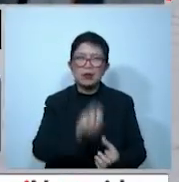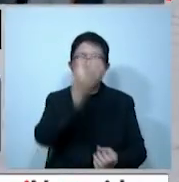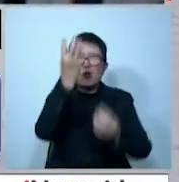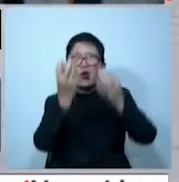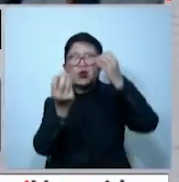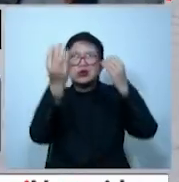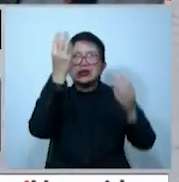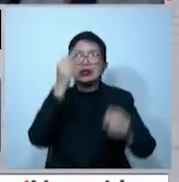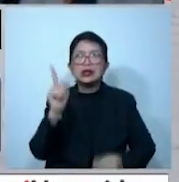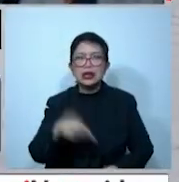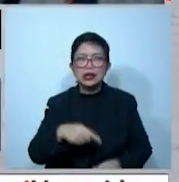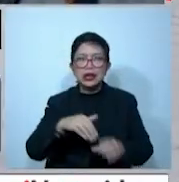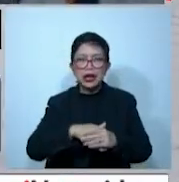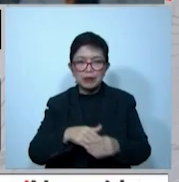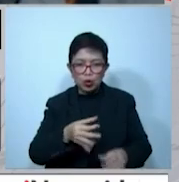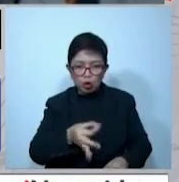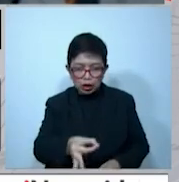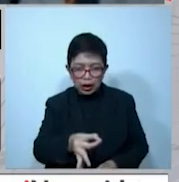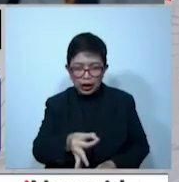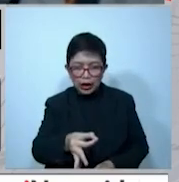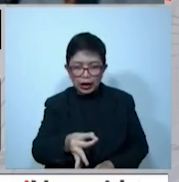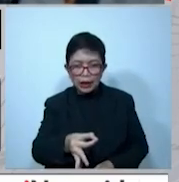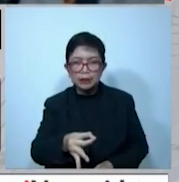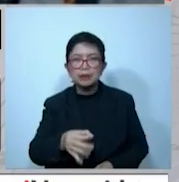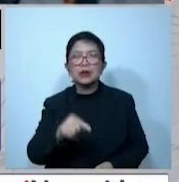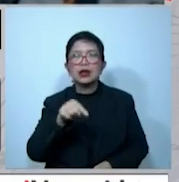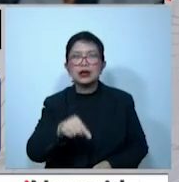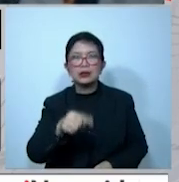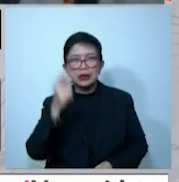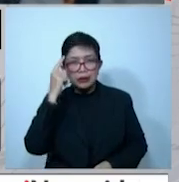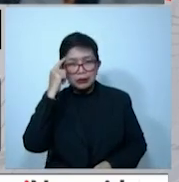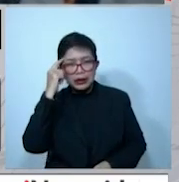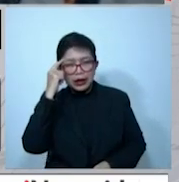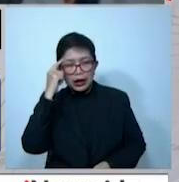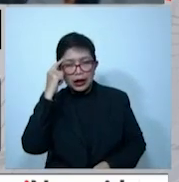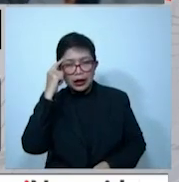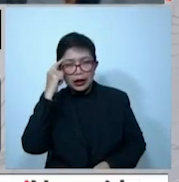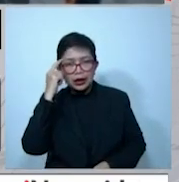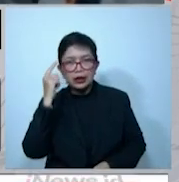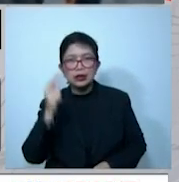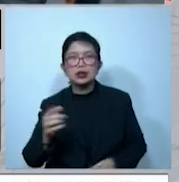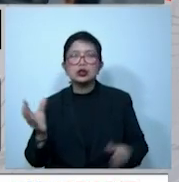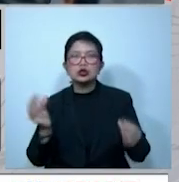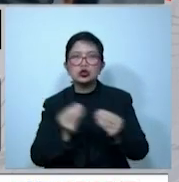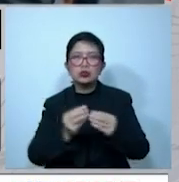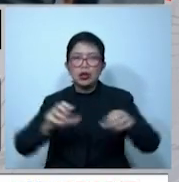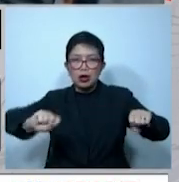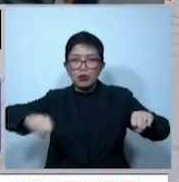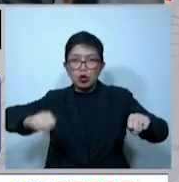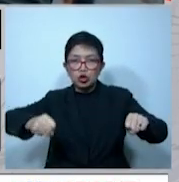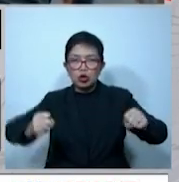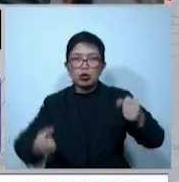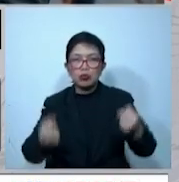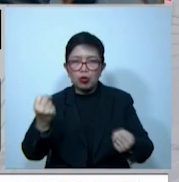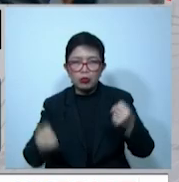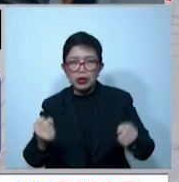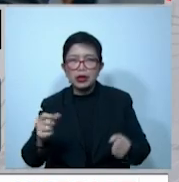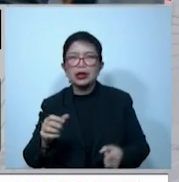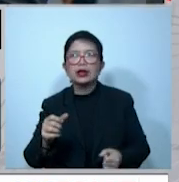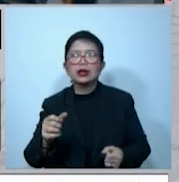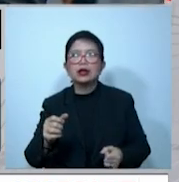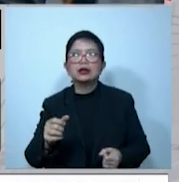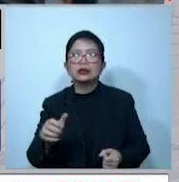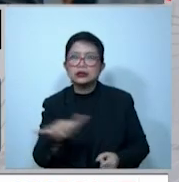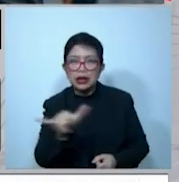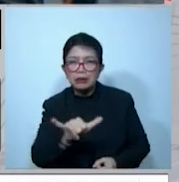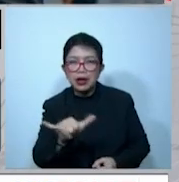kalau sumber polutan itu hanya dari dalam kota, maka Pak pakai logika sederhana sekali. Jumlah motor dari hari ke hari sama, jumlah